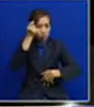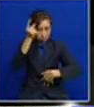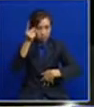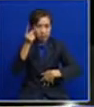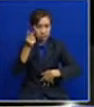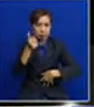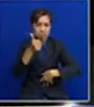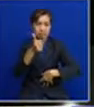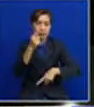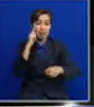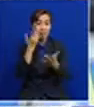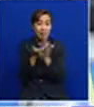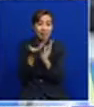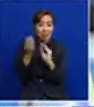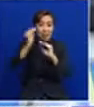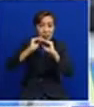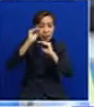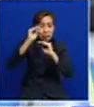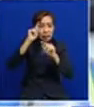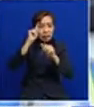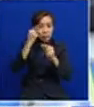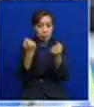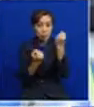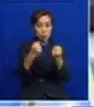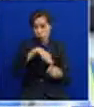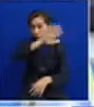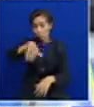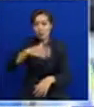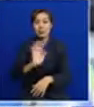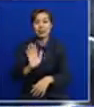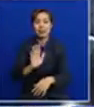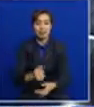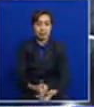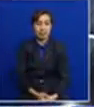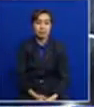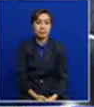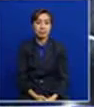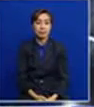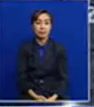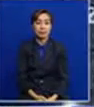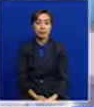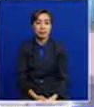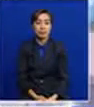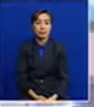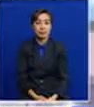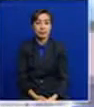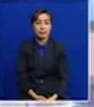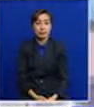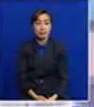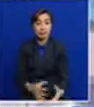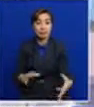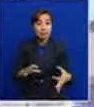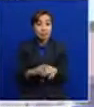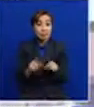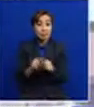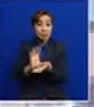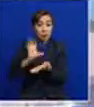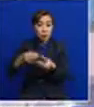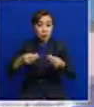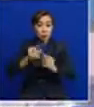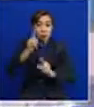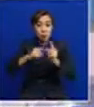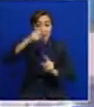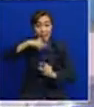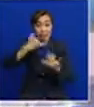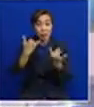และการปรับขึ้นราคาก็เป็นเพียงบางรุ่นเท่านั้นค่ะส ่วนภาพรวมการลงทุนในตลาดหุ้น